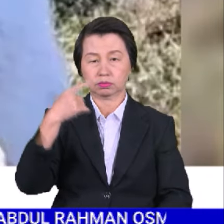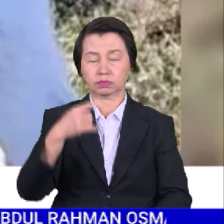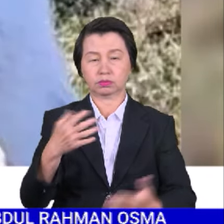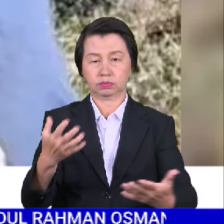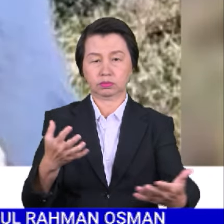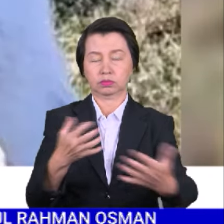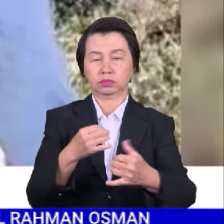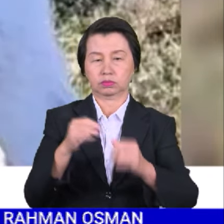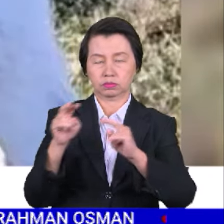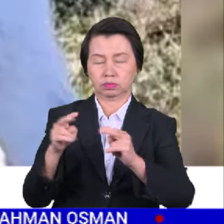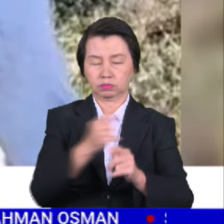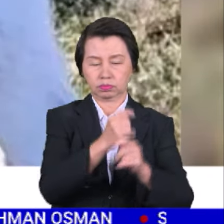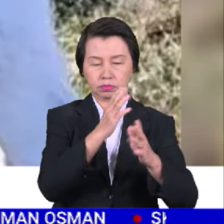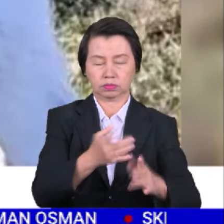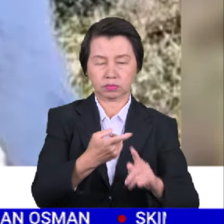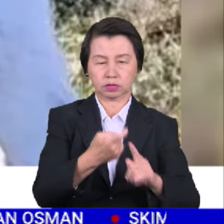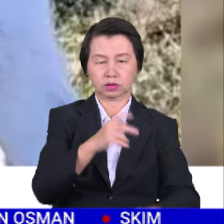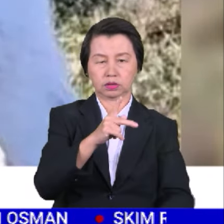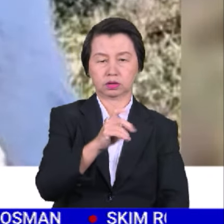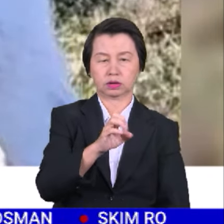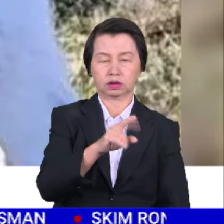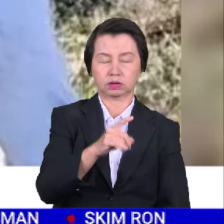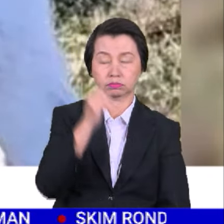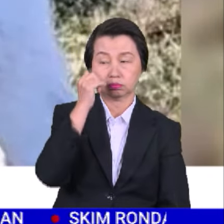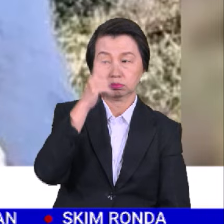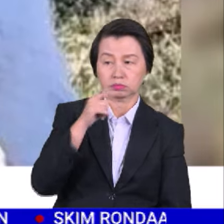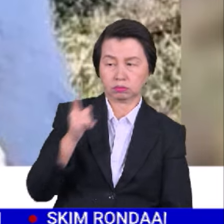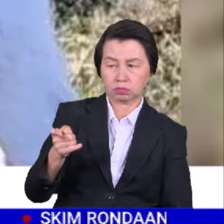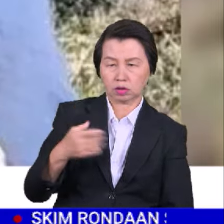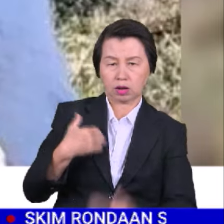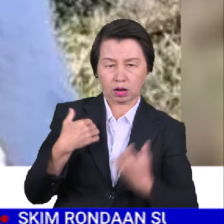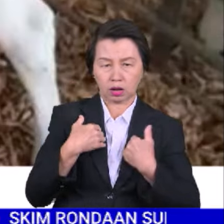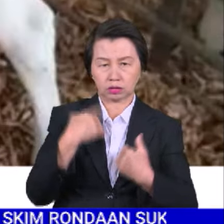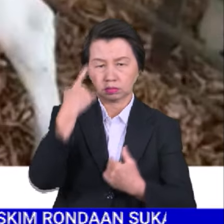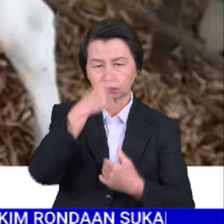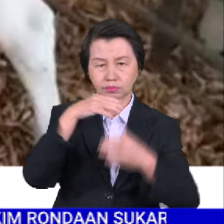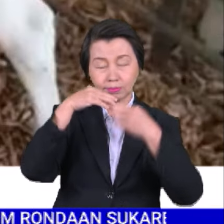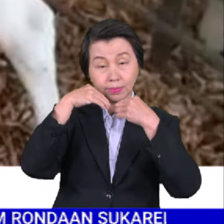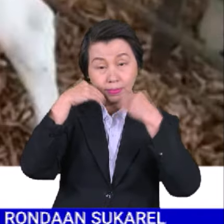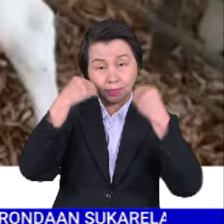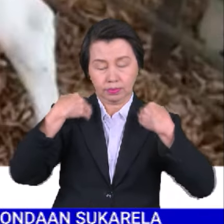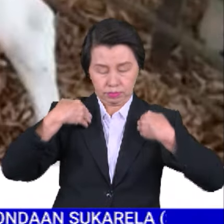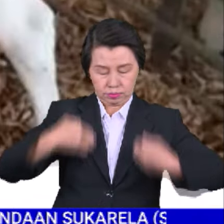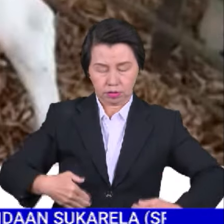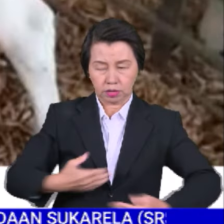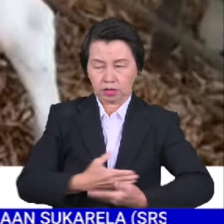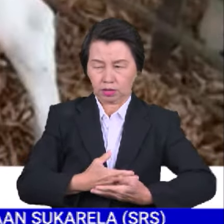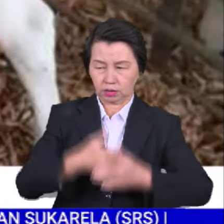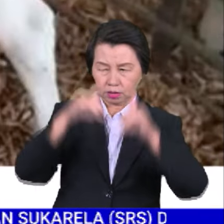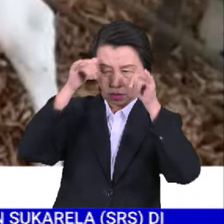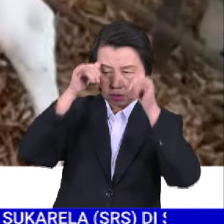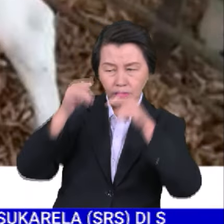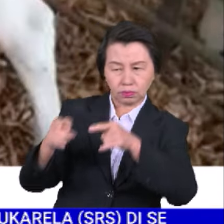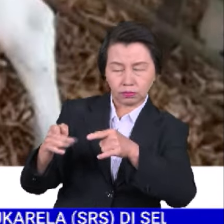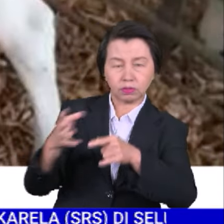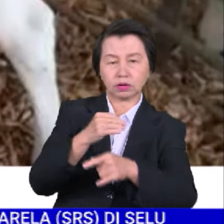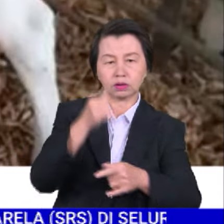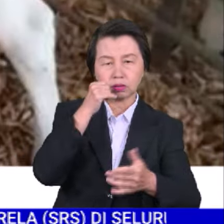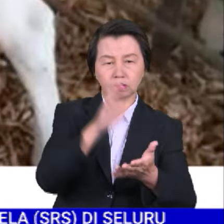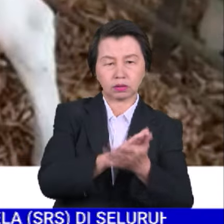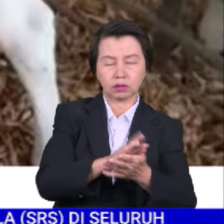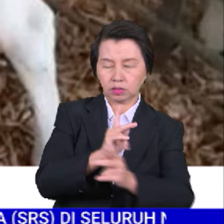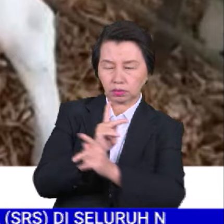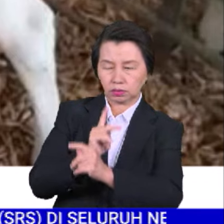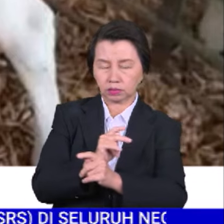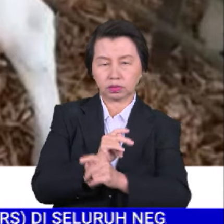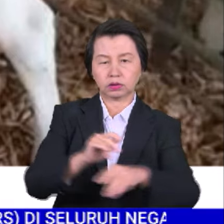badannya. Penternak yang bernama Barry Coster terkejut sebaik menyedari terdapat wajah senyuman pada badan anak lembu tersebut. Barry dan isterinya